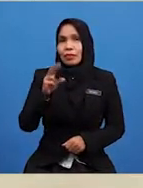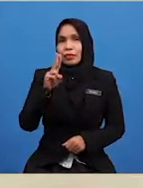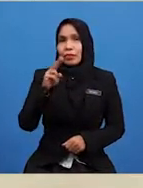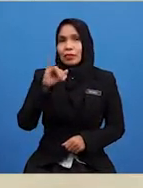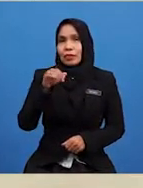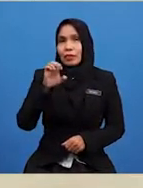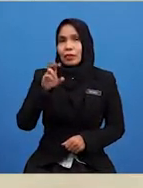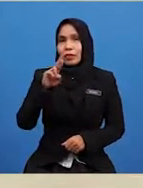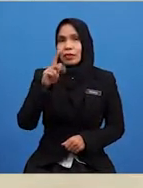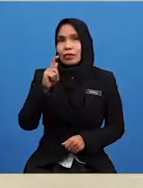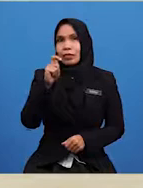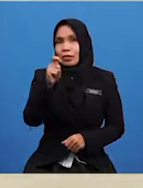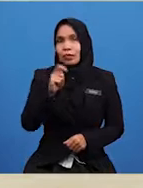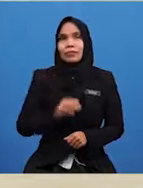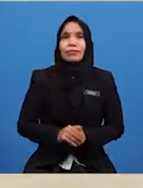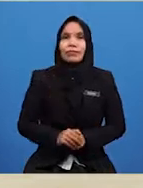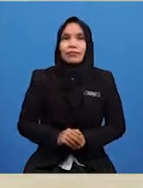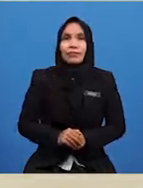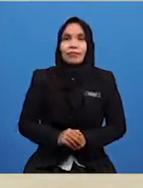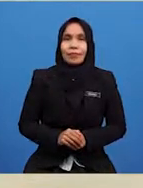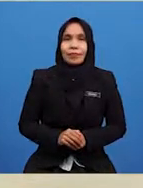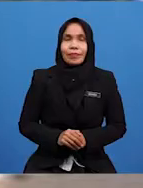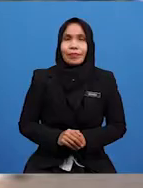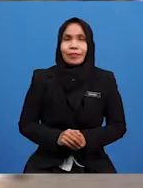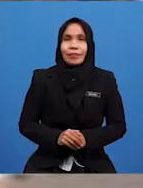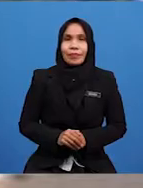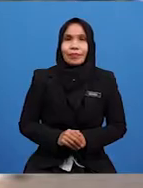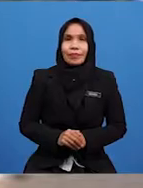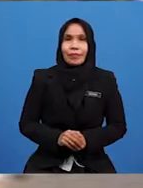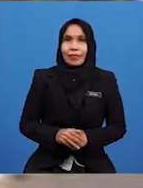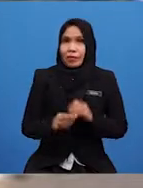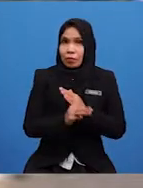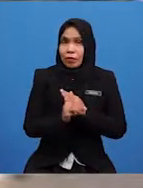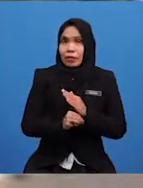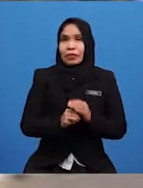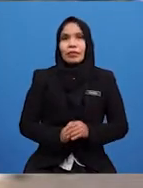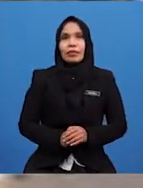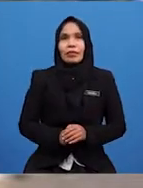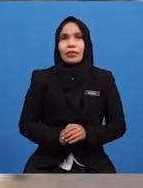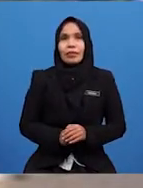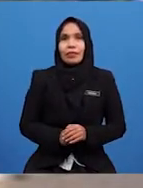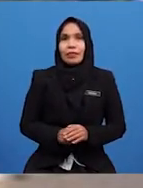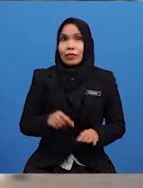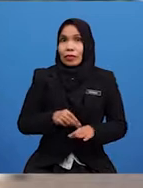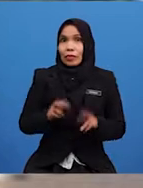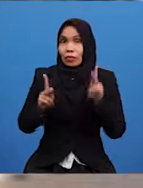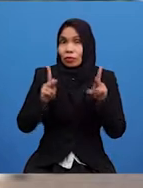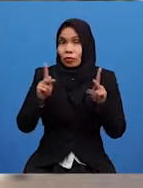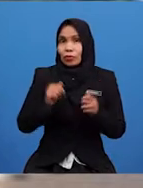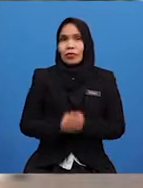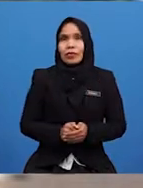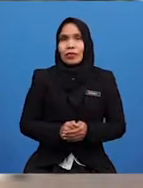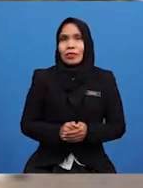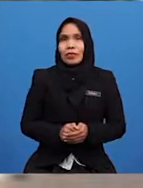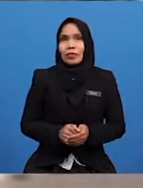pedagang yang paling ramai dari alam Melayu. Melaka juga turut dikunjungi pedagang dari